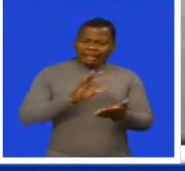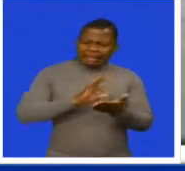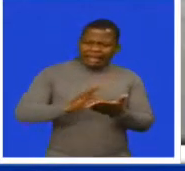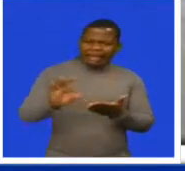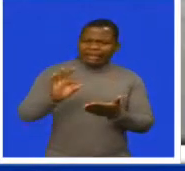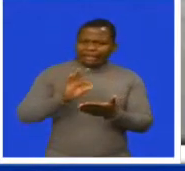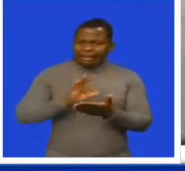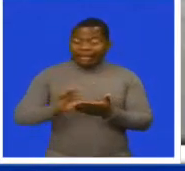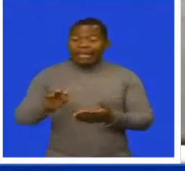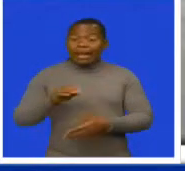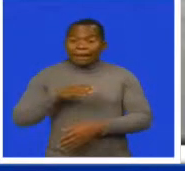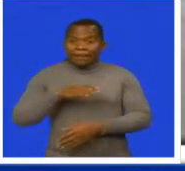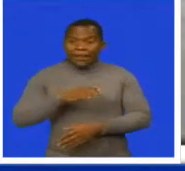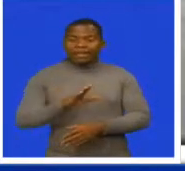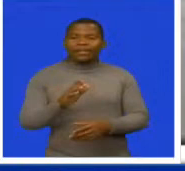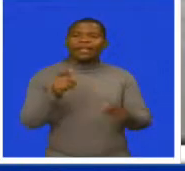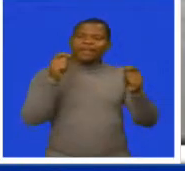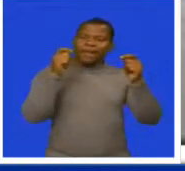lihlobile